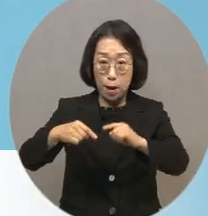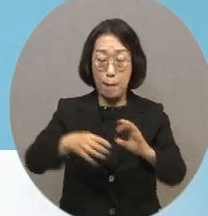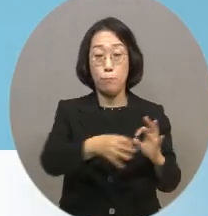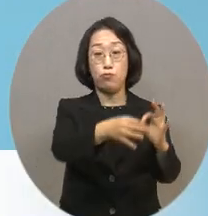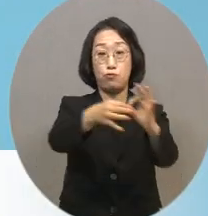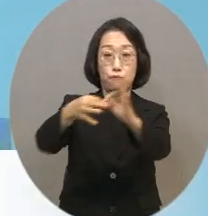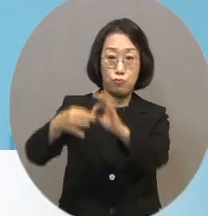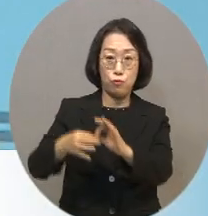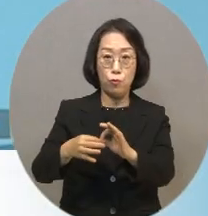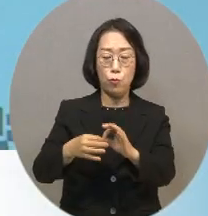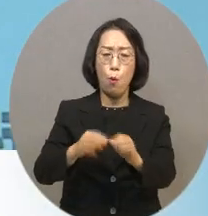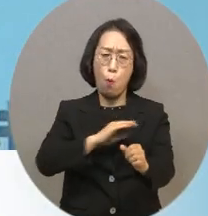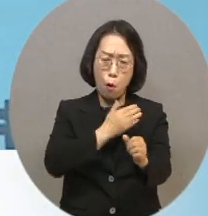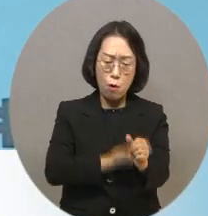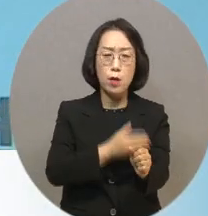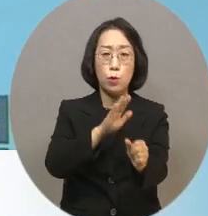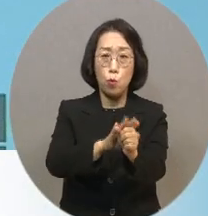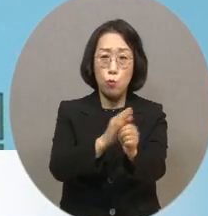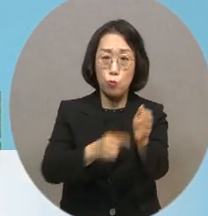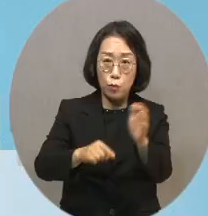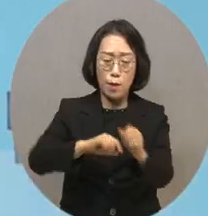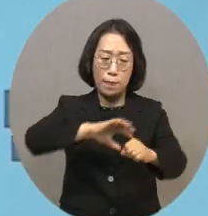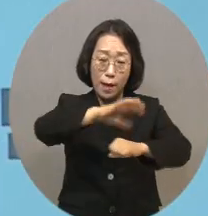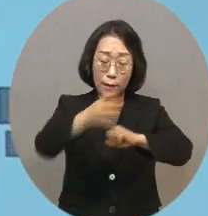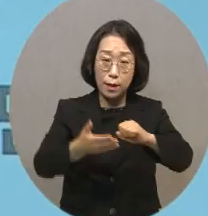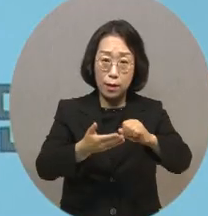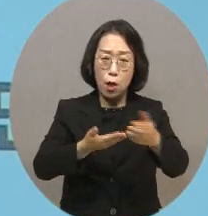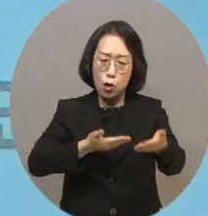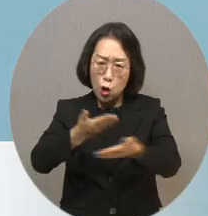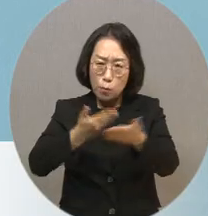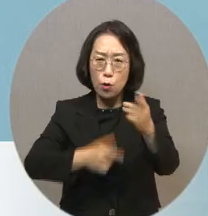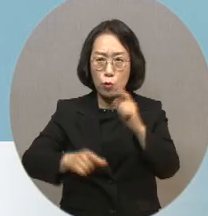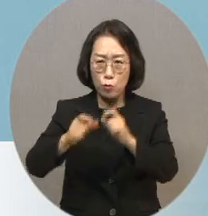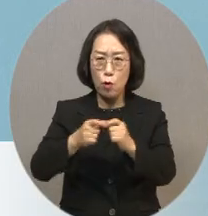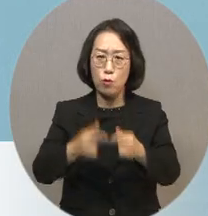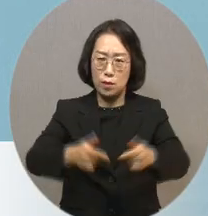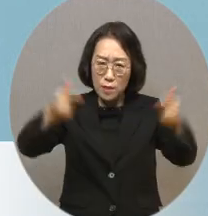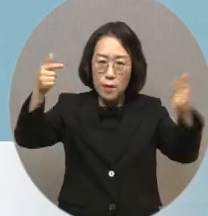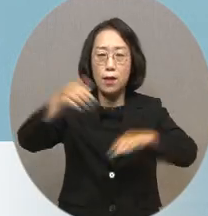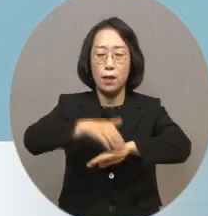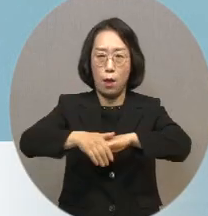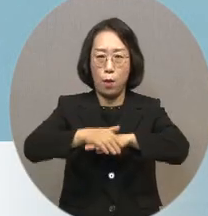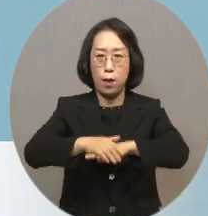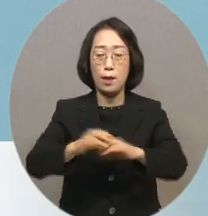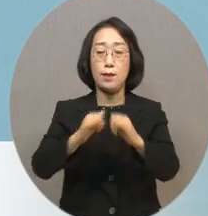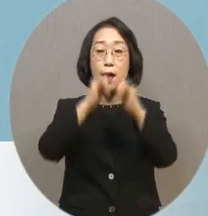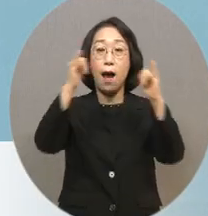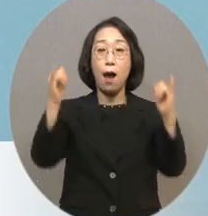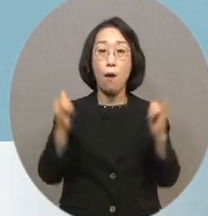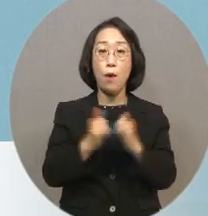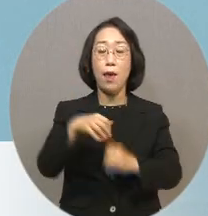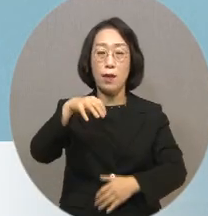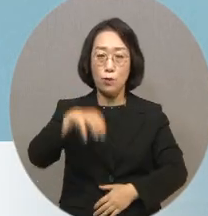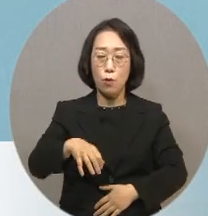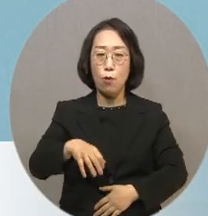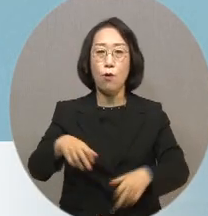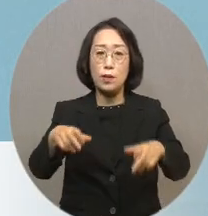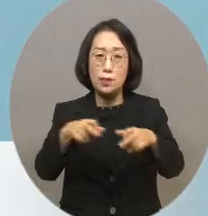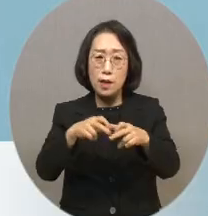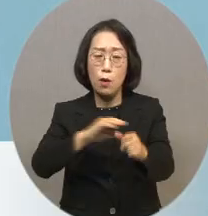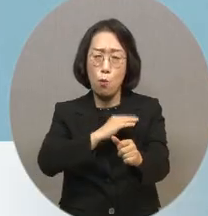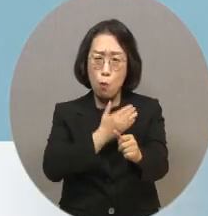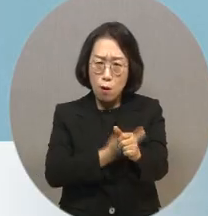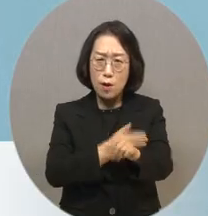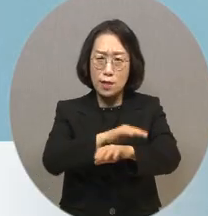협약 이행을 위해 국제협력을 강화할 방침입니다 우리이 사회 우리 장애인의가